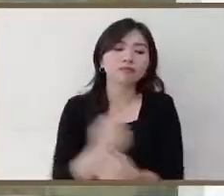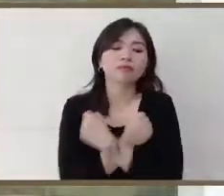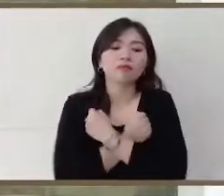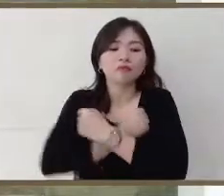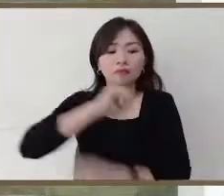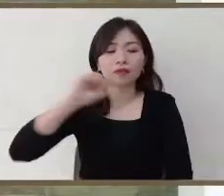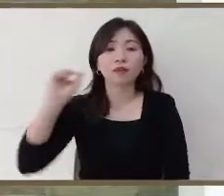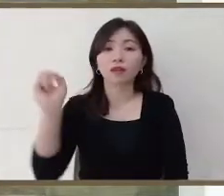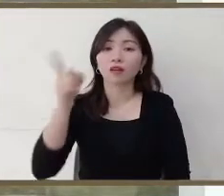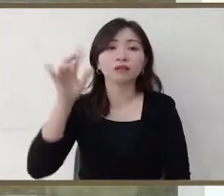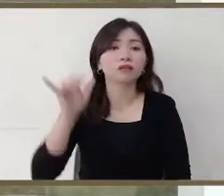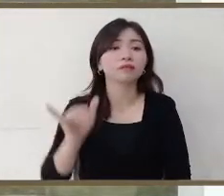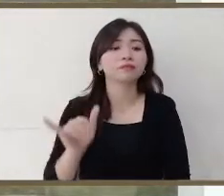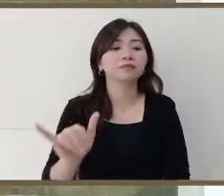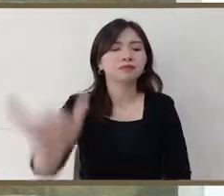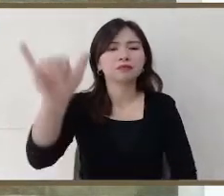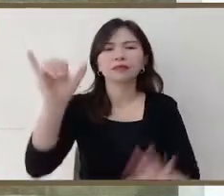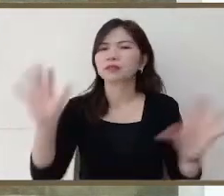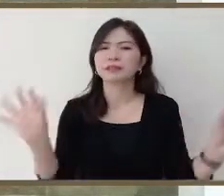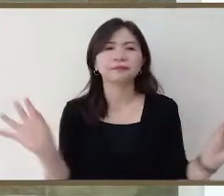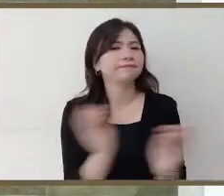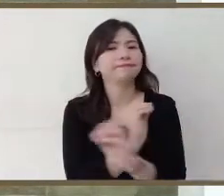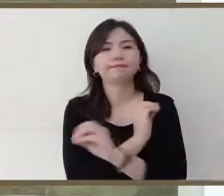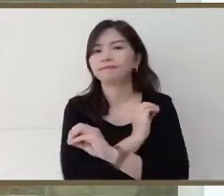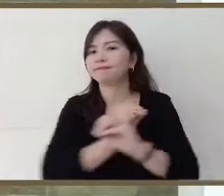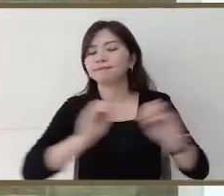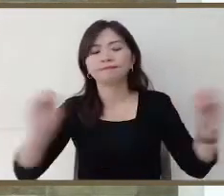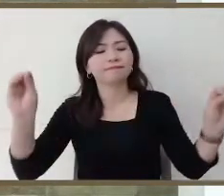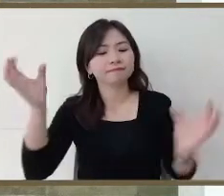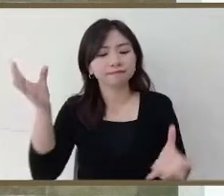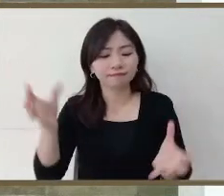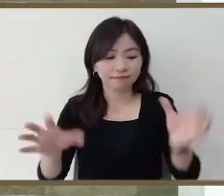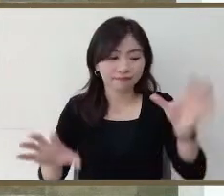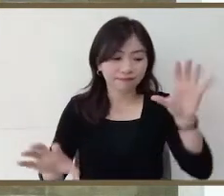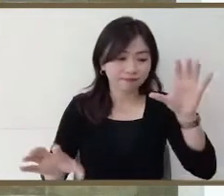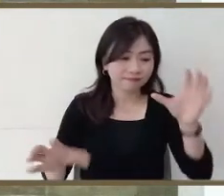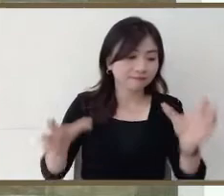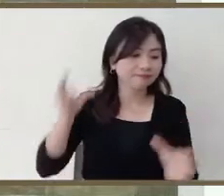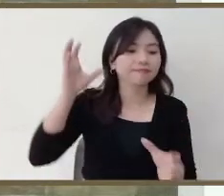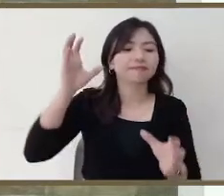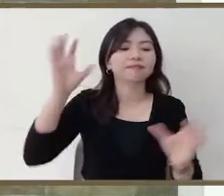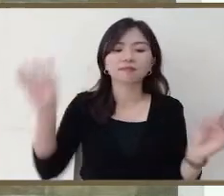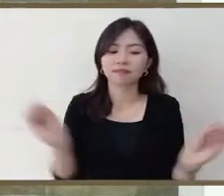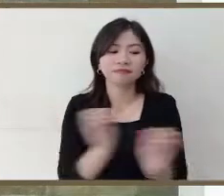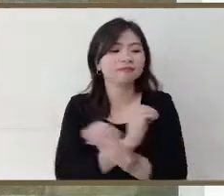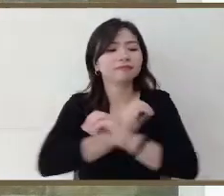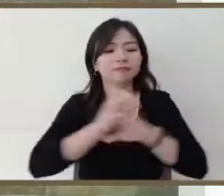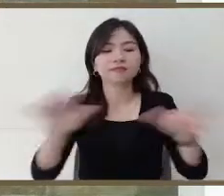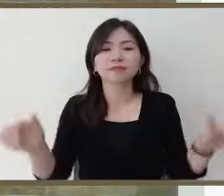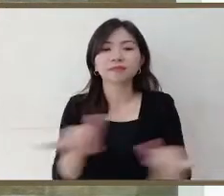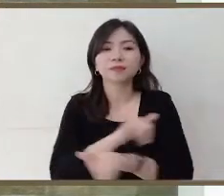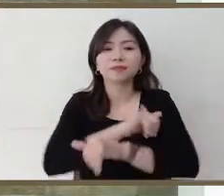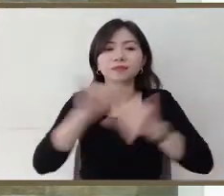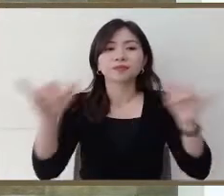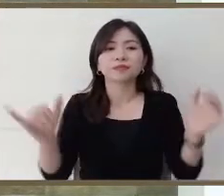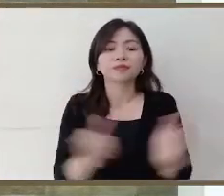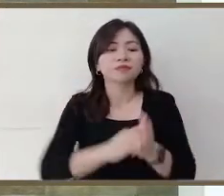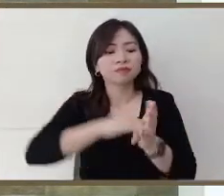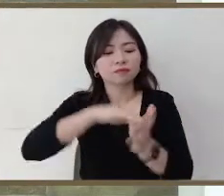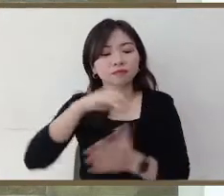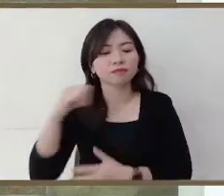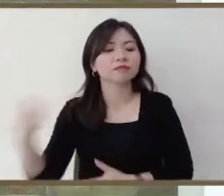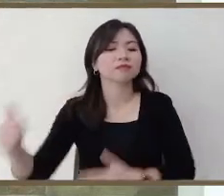Pag-ibig mong wagas ay walang katumbas, walang katulad